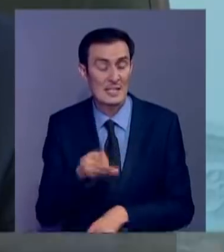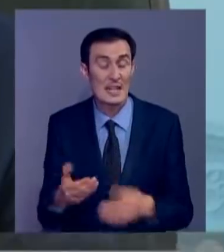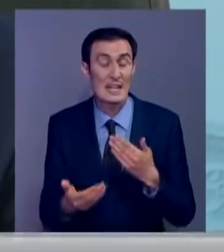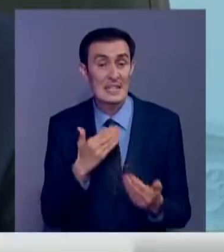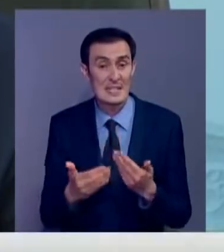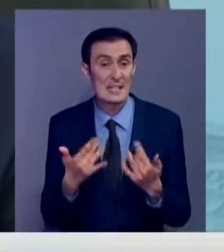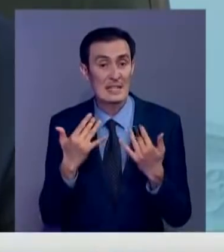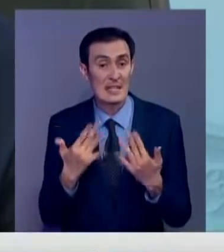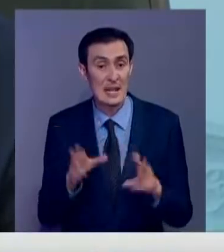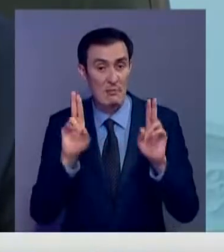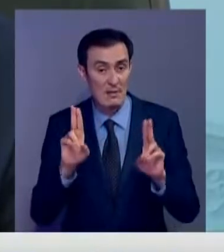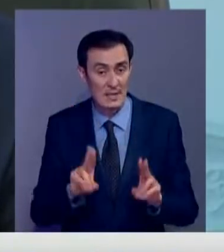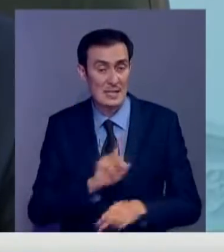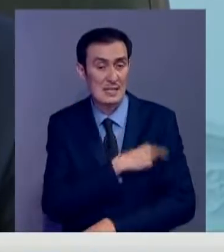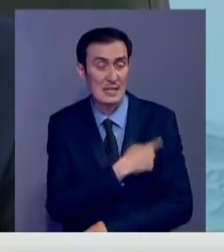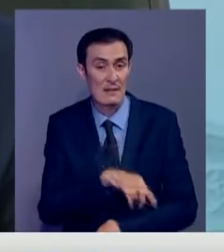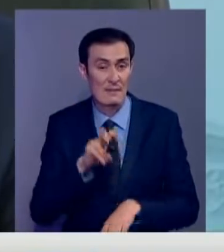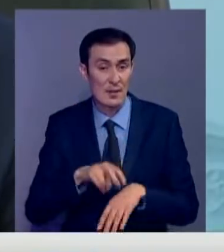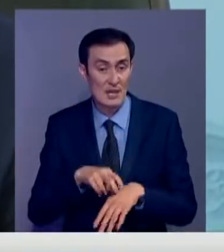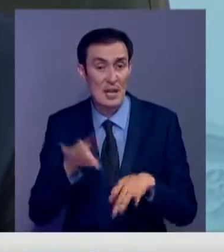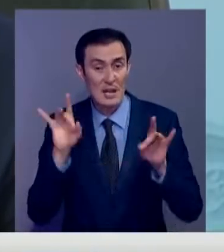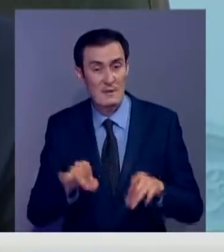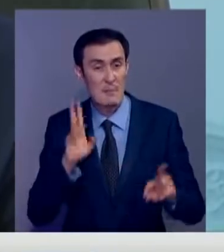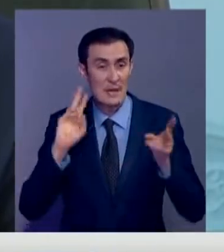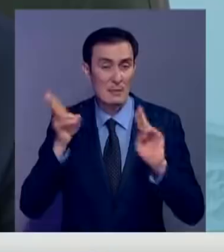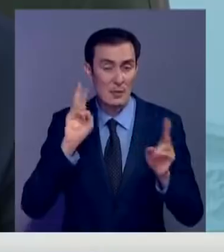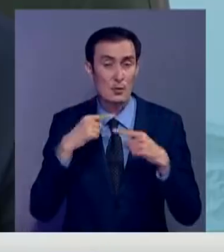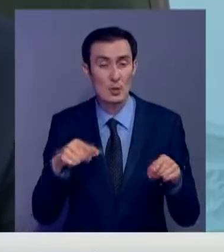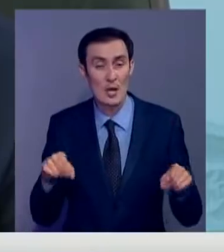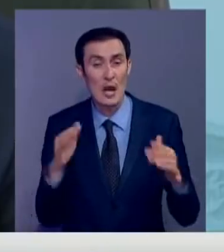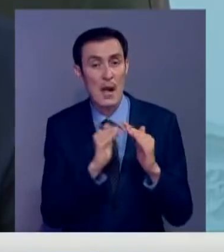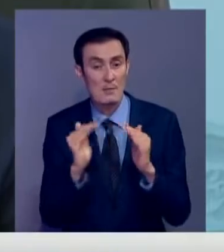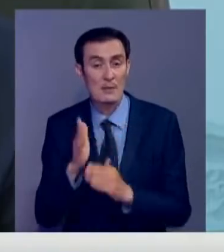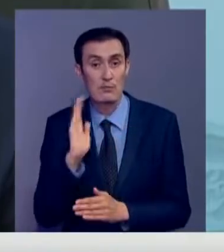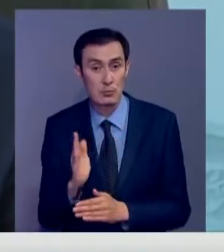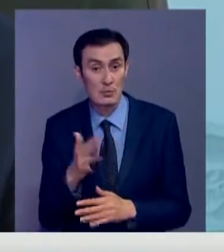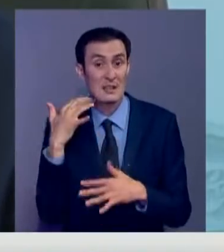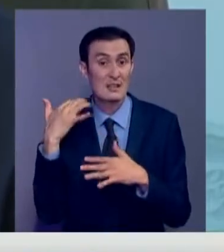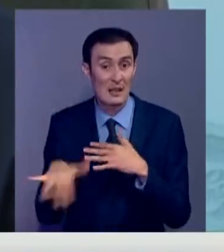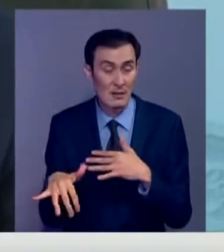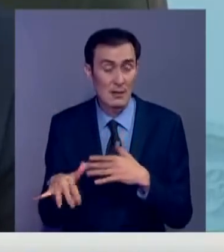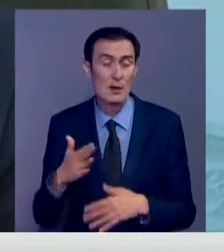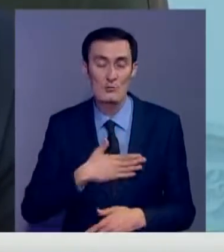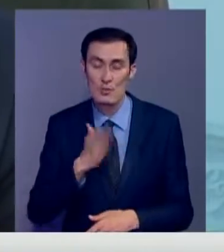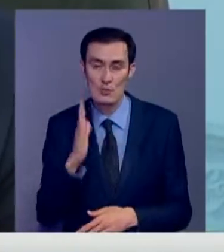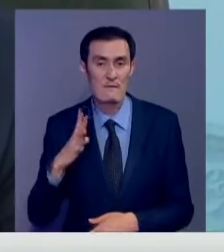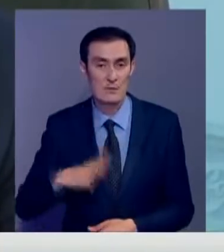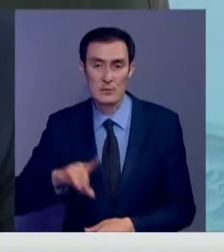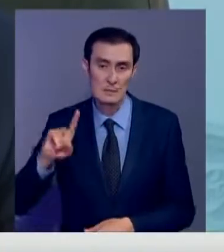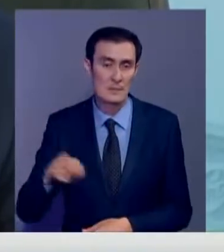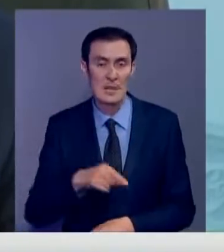если требования санитарных врачей, владельцы кафе, парикмахерских и других объектов будут игнорировать, мы будем вынуждены